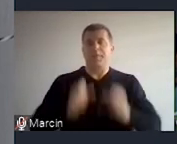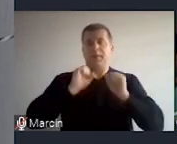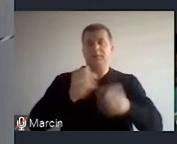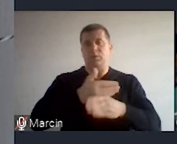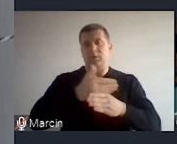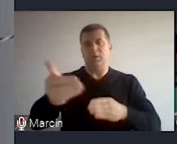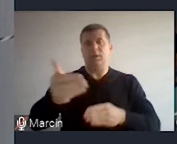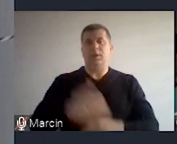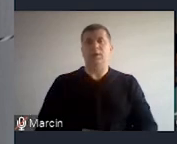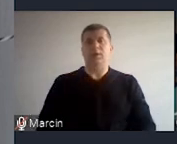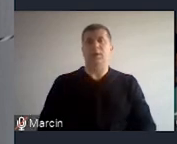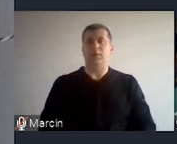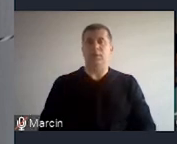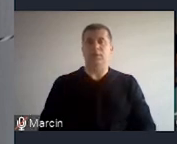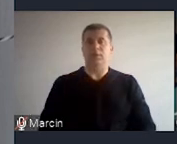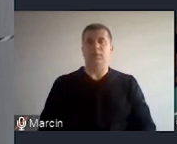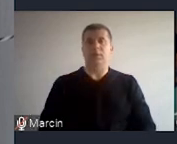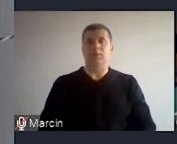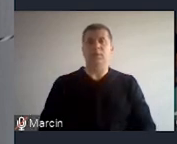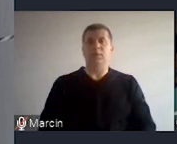działać dalej.